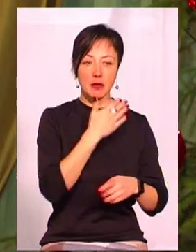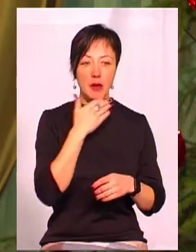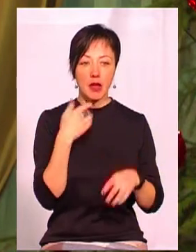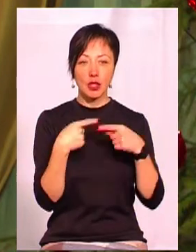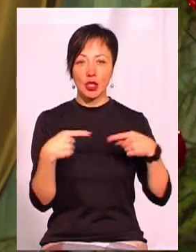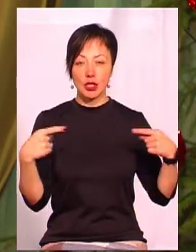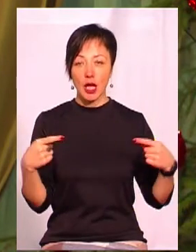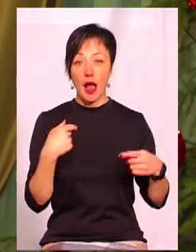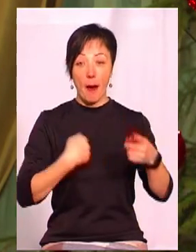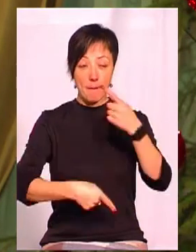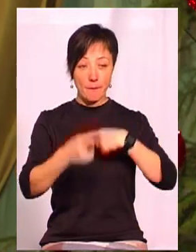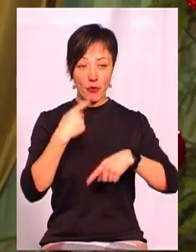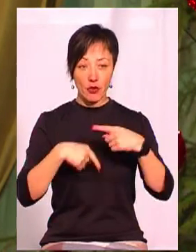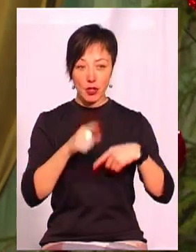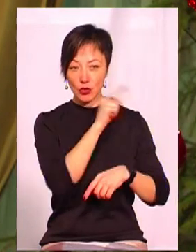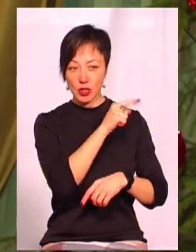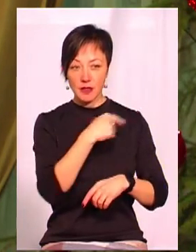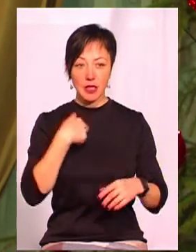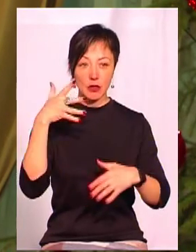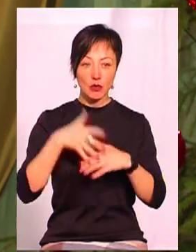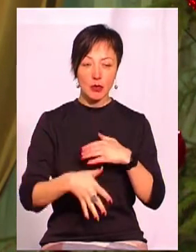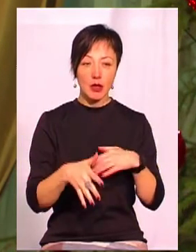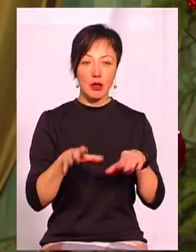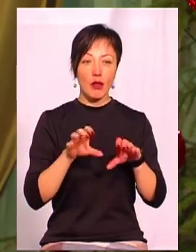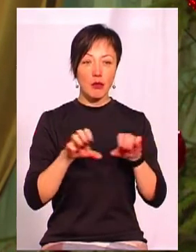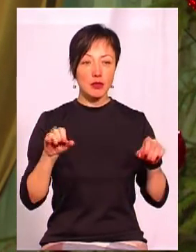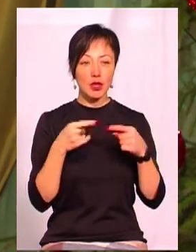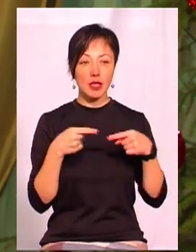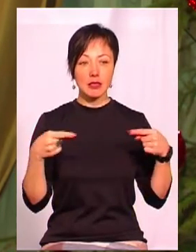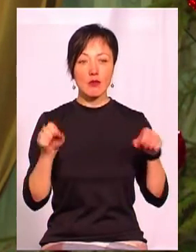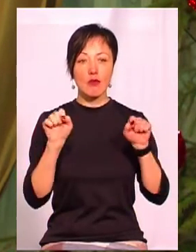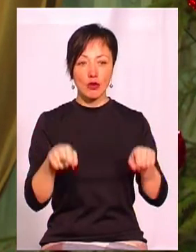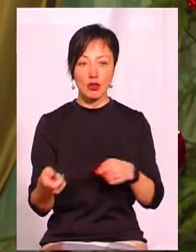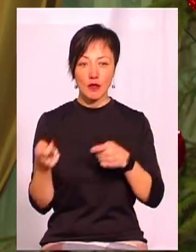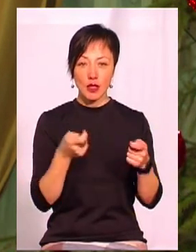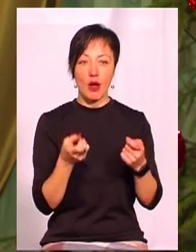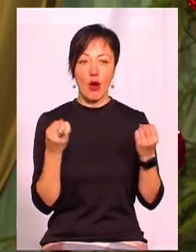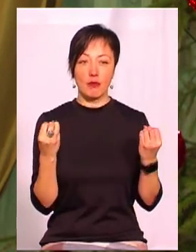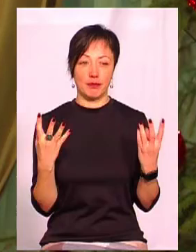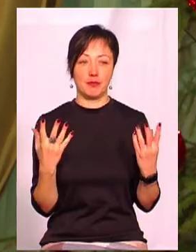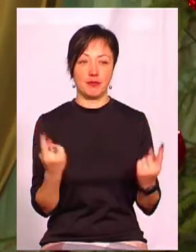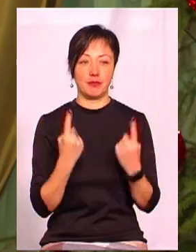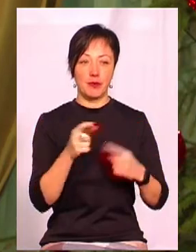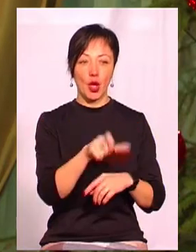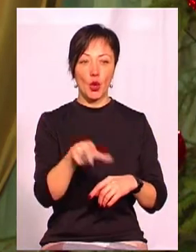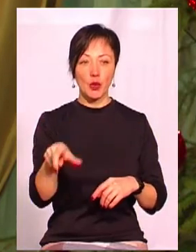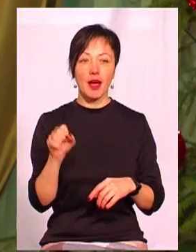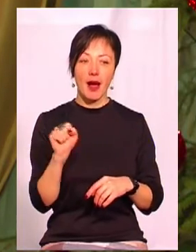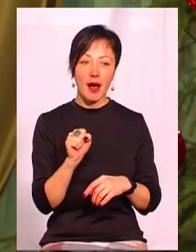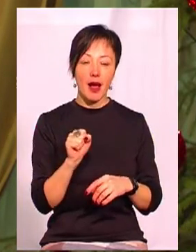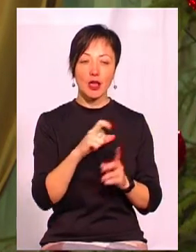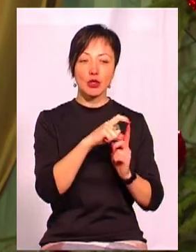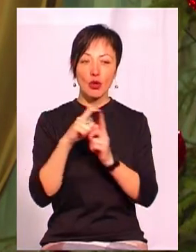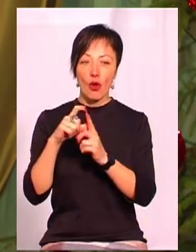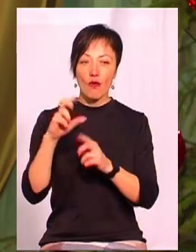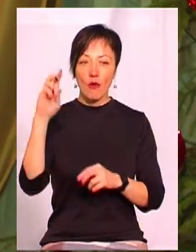Якось повертаючись звідти, я зрозумів, що колбасу і різні речі можуть возити прості люди. А Слово